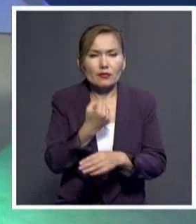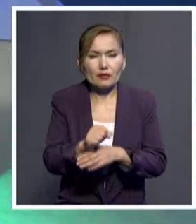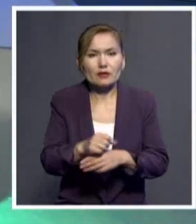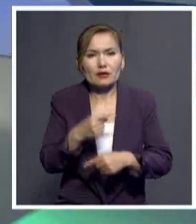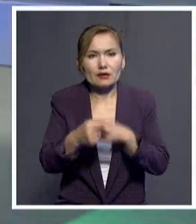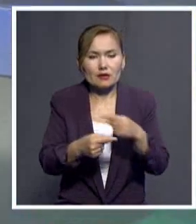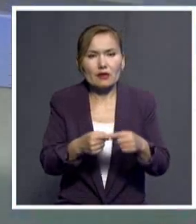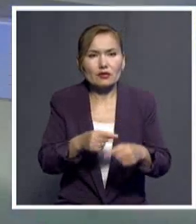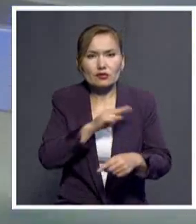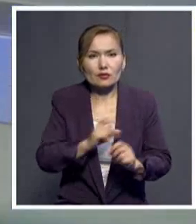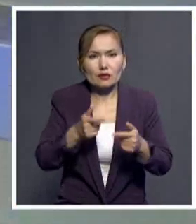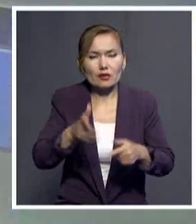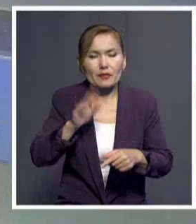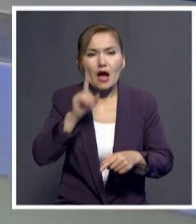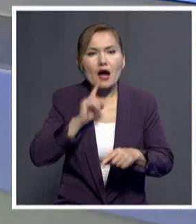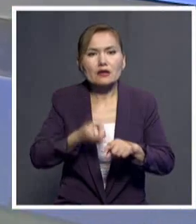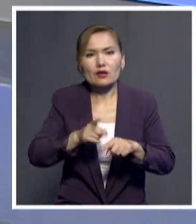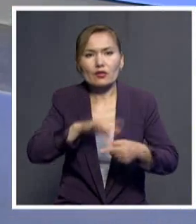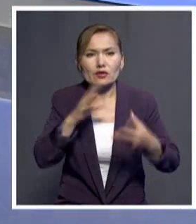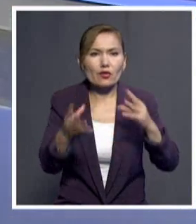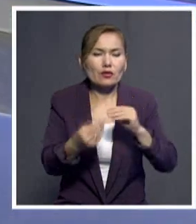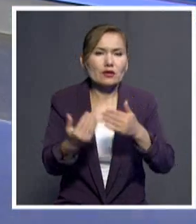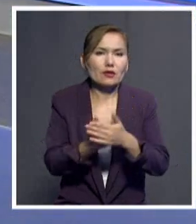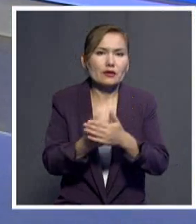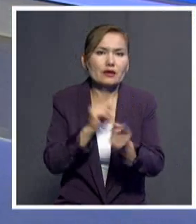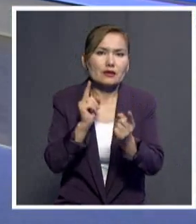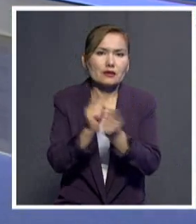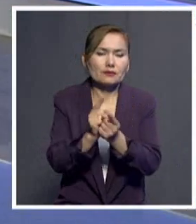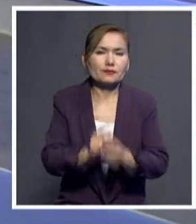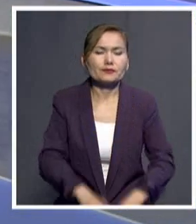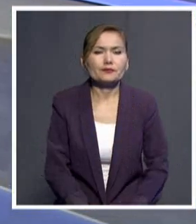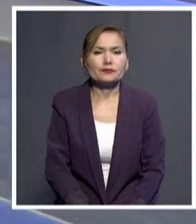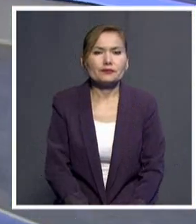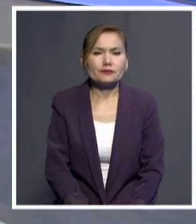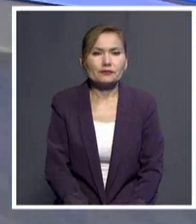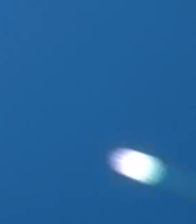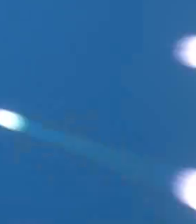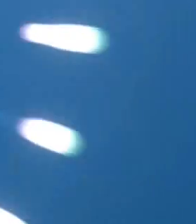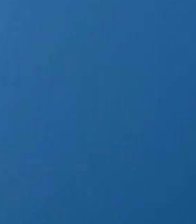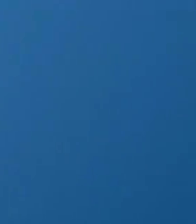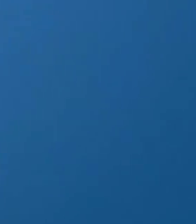Келесі ақпарат кешкі 8-де болады. Көріңіздер, ал біздің әзірге айтарымыз осы. Аман, сау болыңыздар.